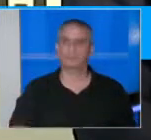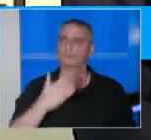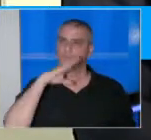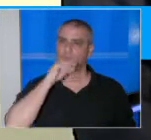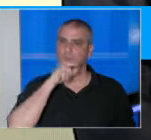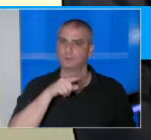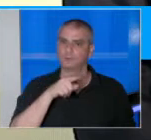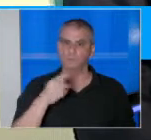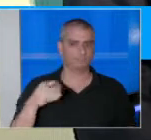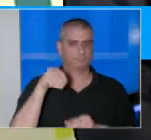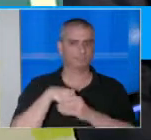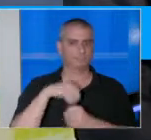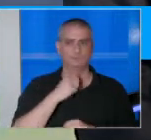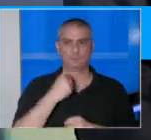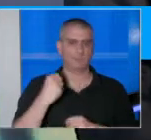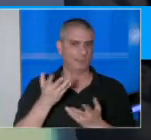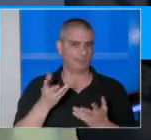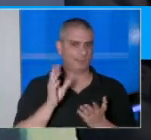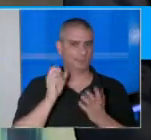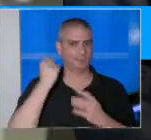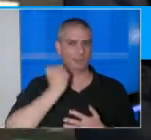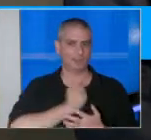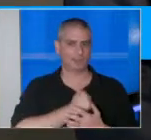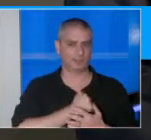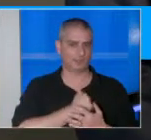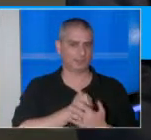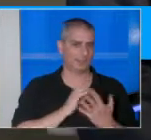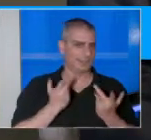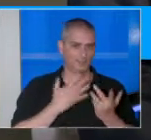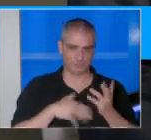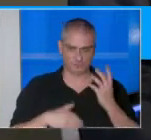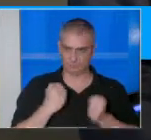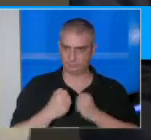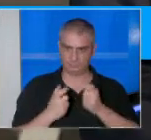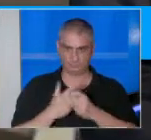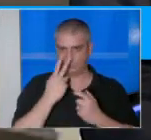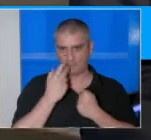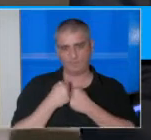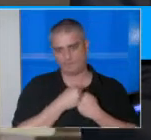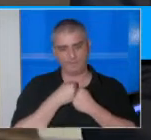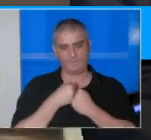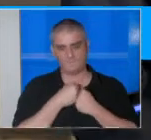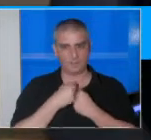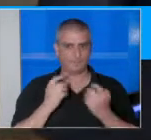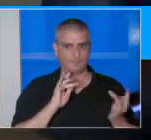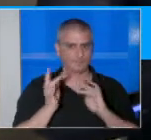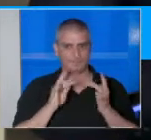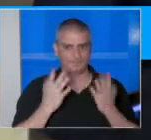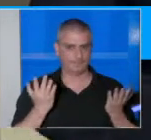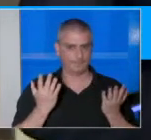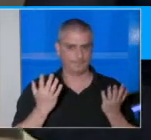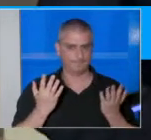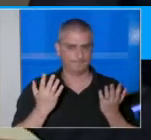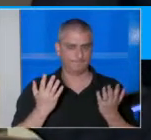על פנים ימינה, אם תרצה, הציונות הדתית. איך הולכים לרוץ? כי אנחנו רואים את המאבקים וההתכופפויות, את